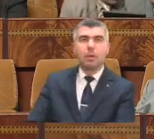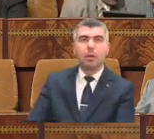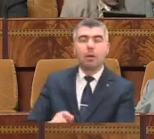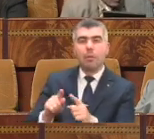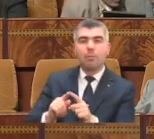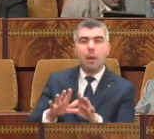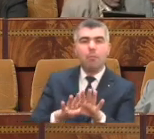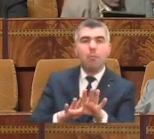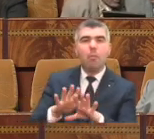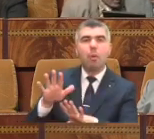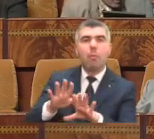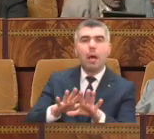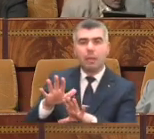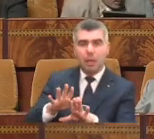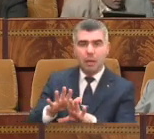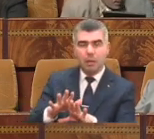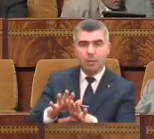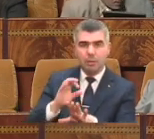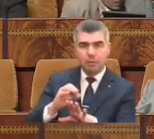ملموسة بقيادة